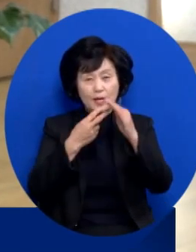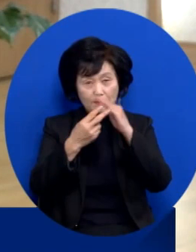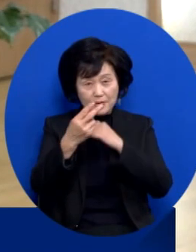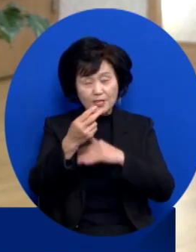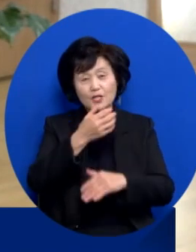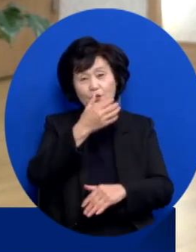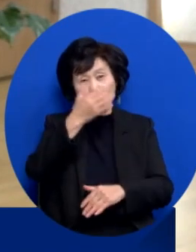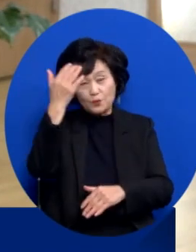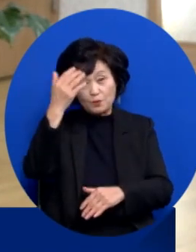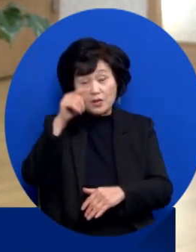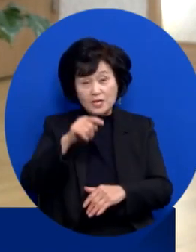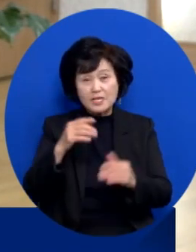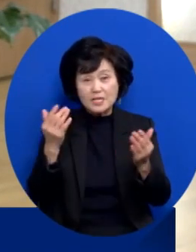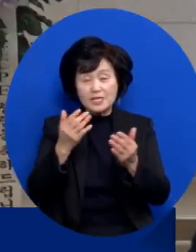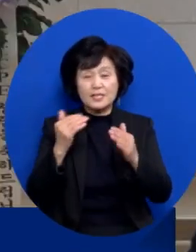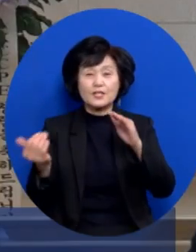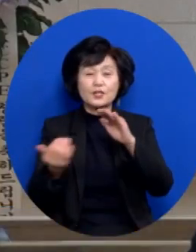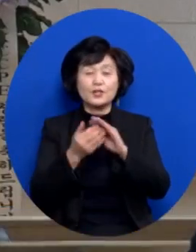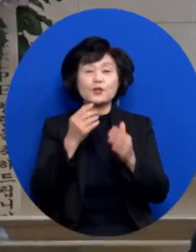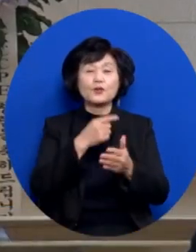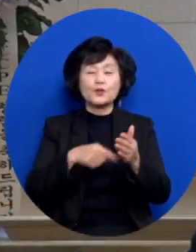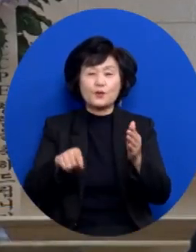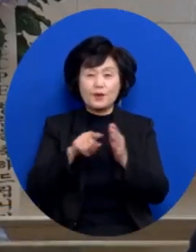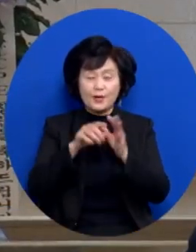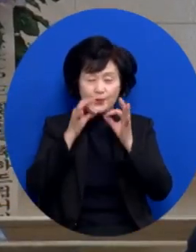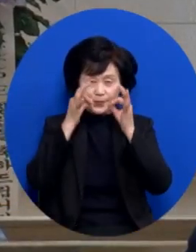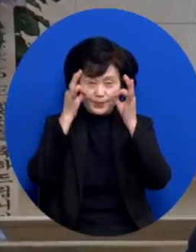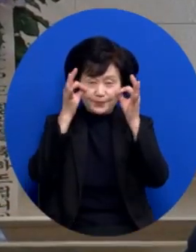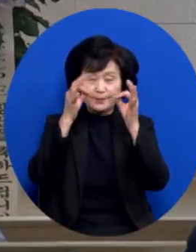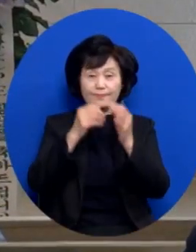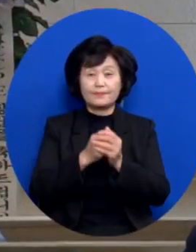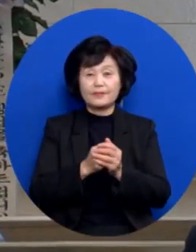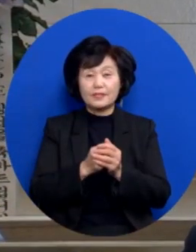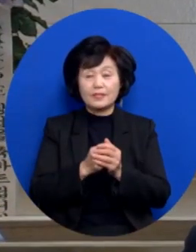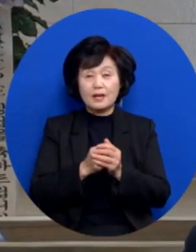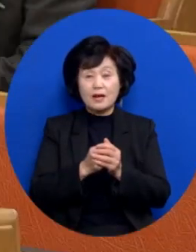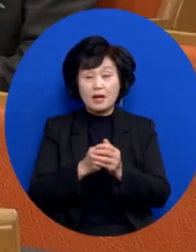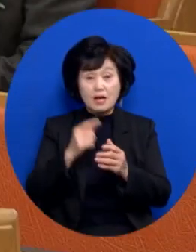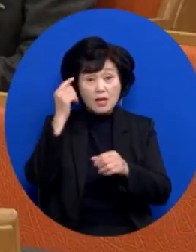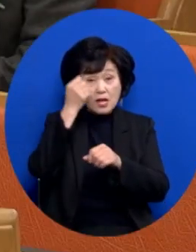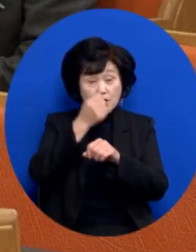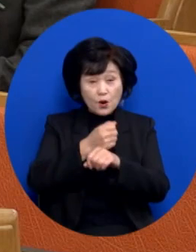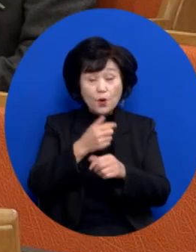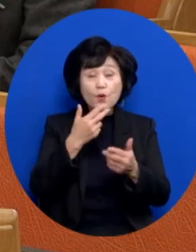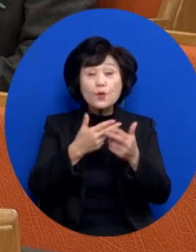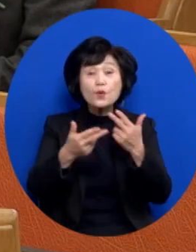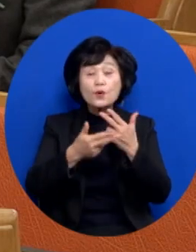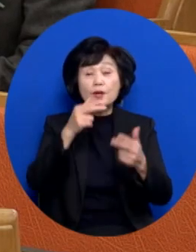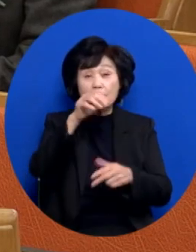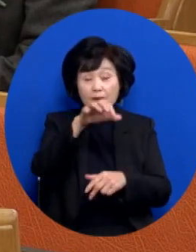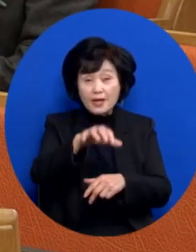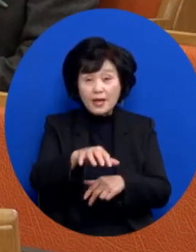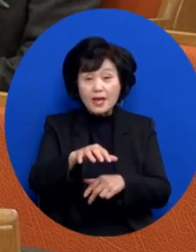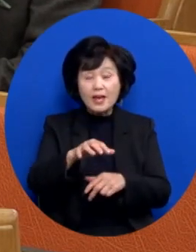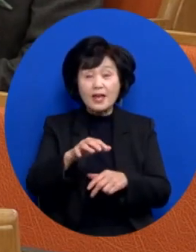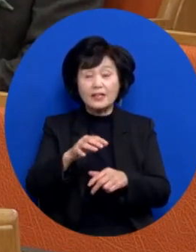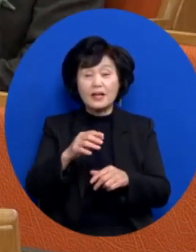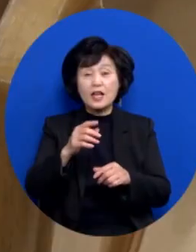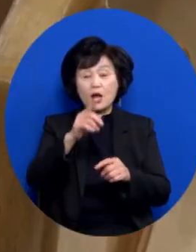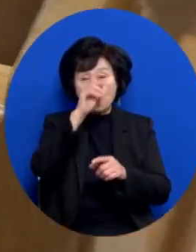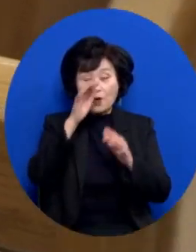그것을 이루려고 노력하겠습니다 한편 한국기독교 임상목회교육협회는 전인적인 환자치유를 위한